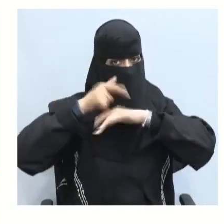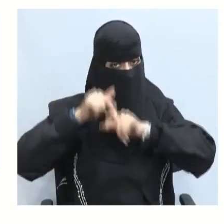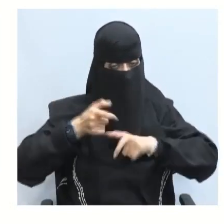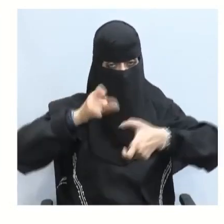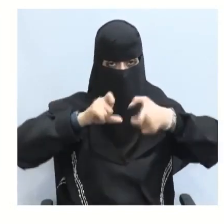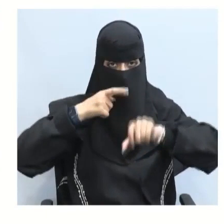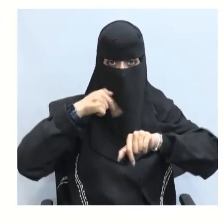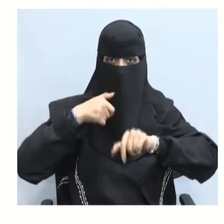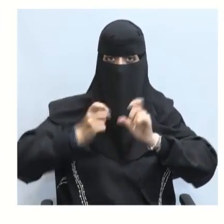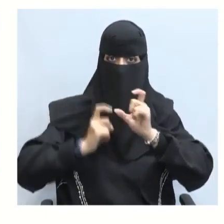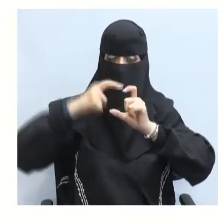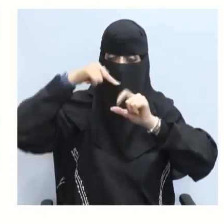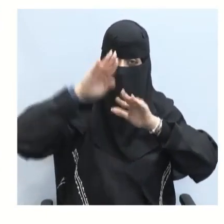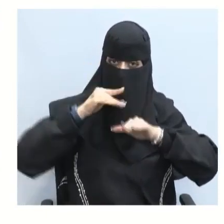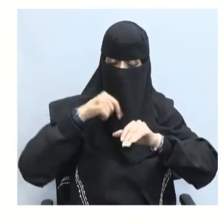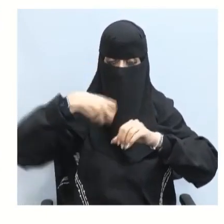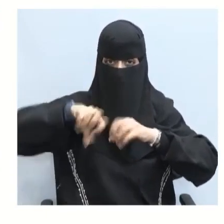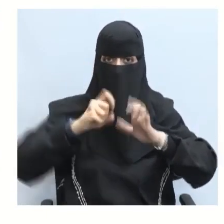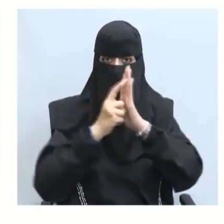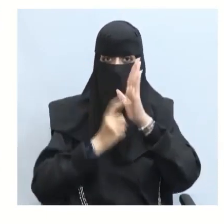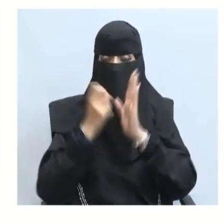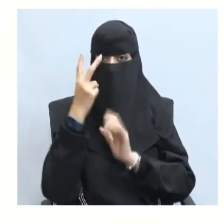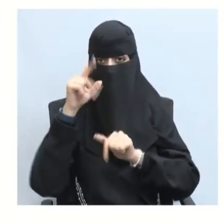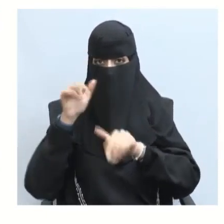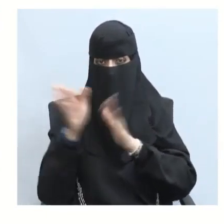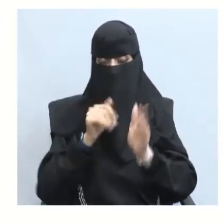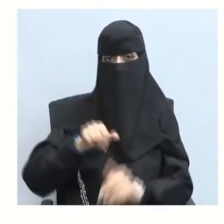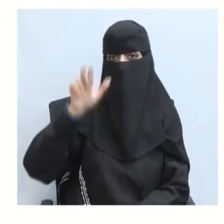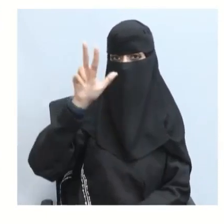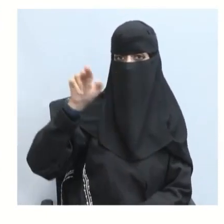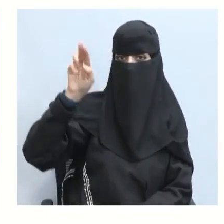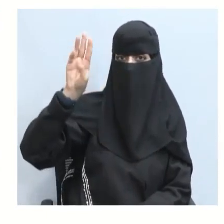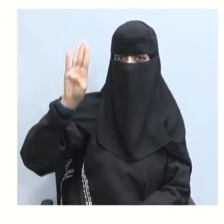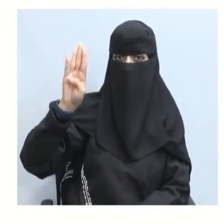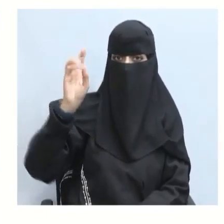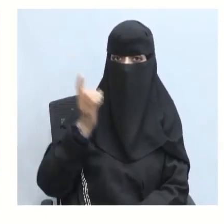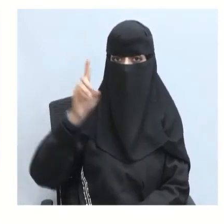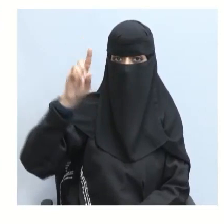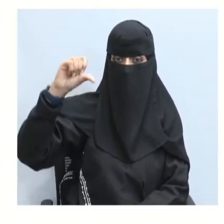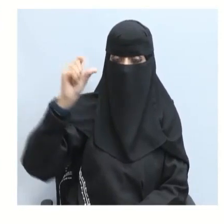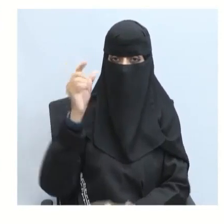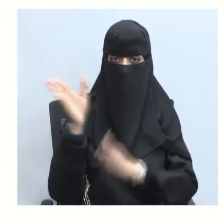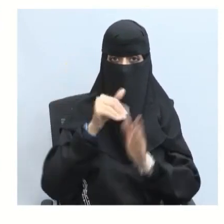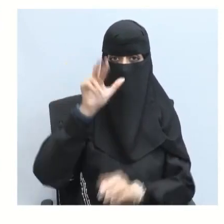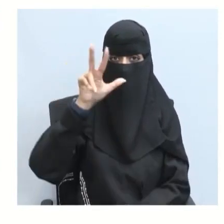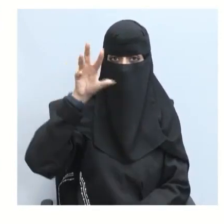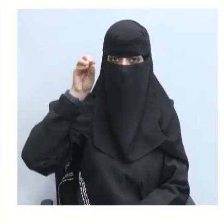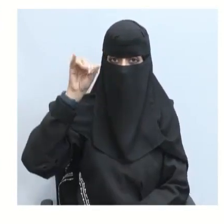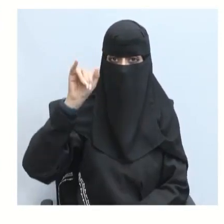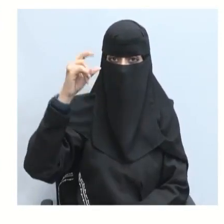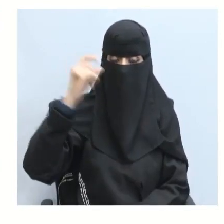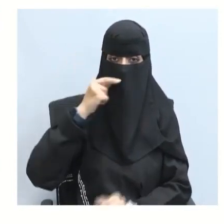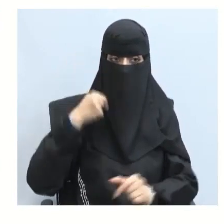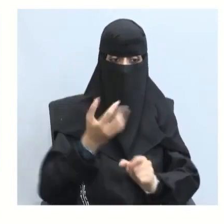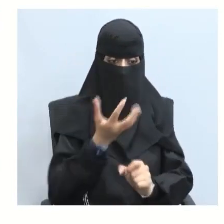تحتوي على عنصري الكربون و الهيدروجين فقط وتعد مصدر للطاقه